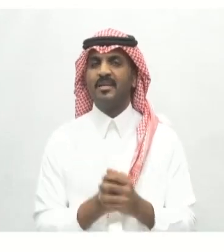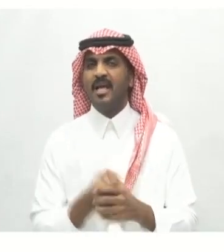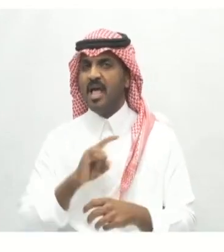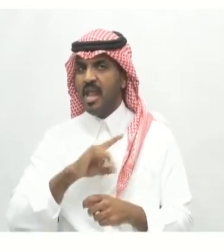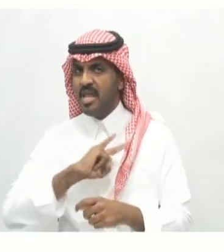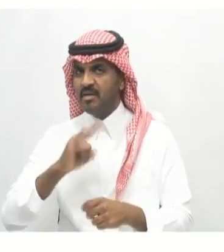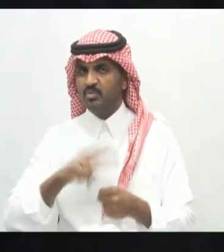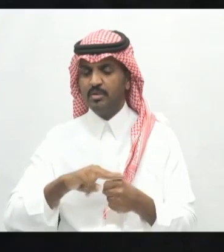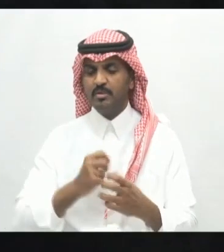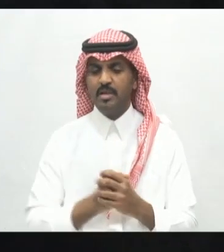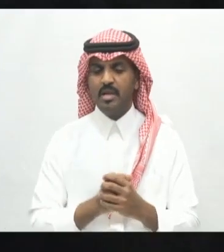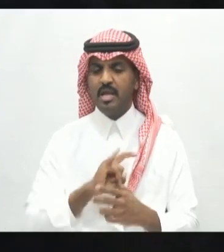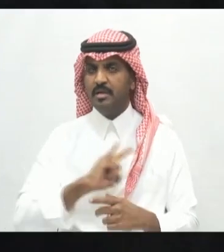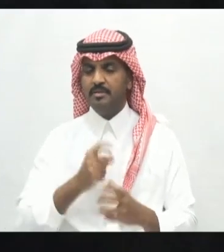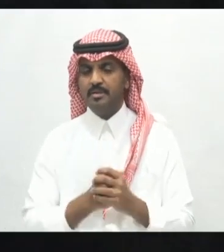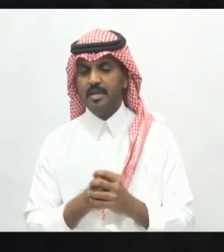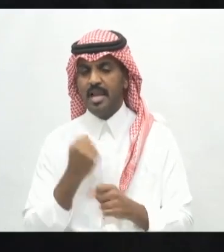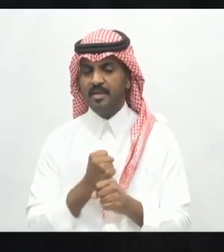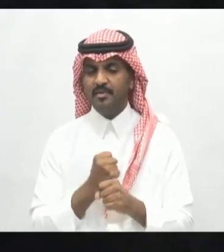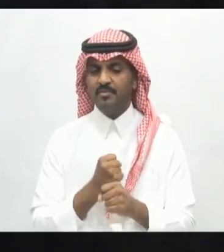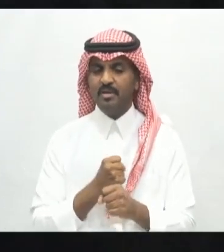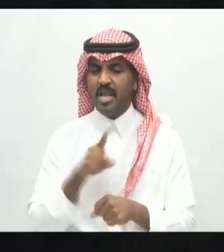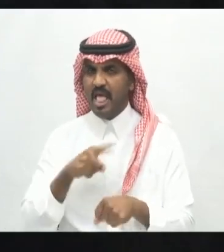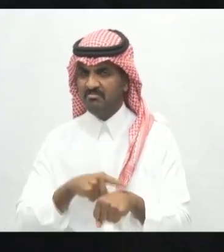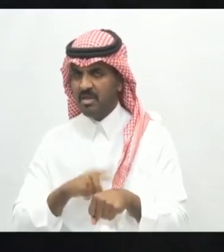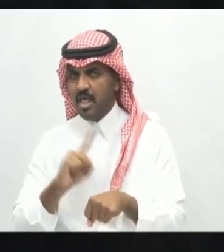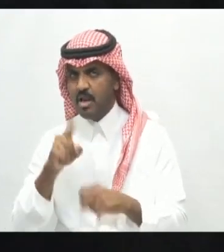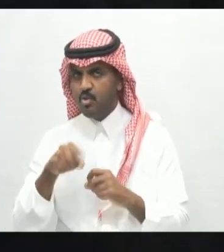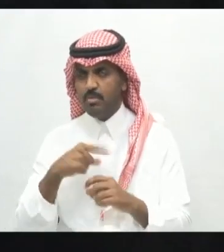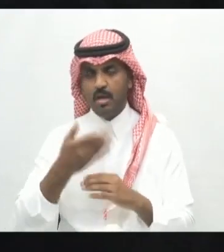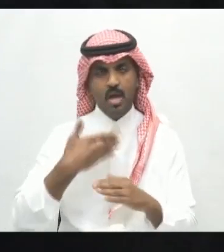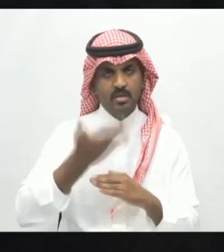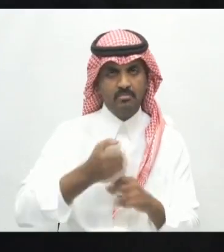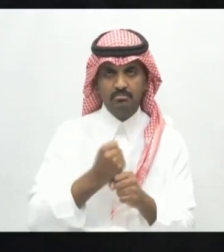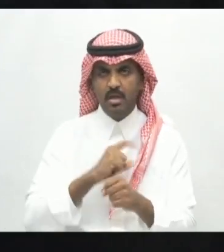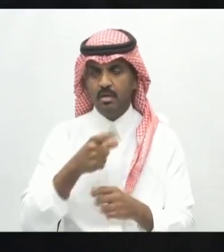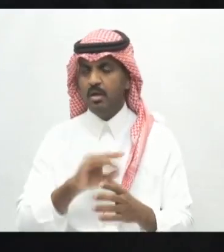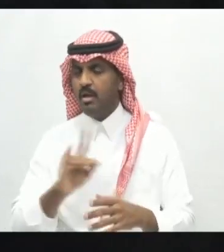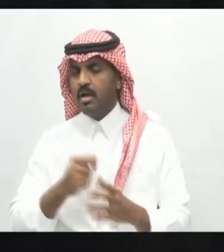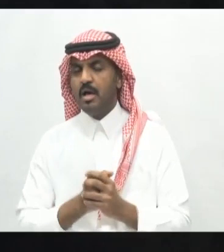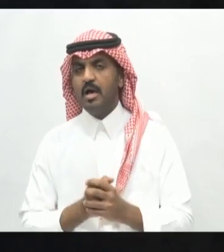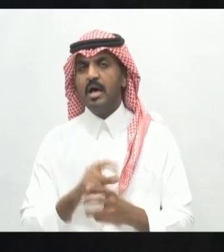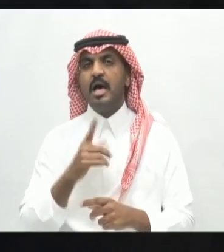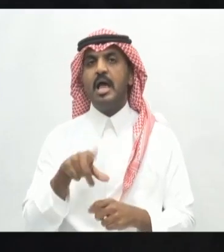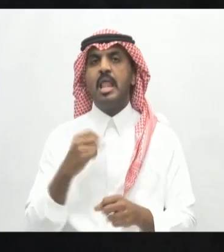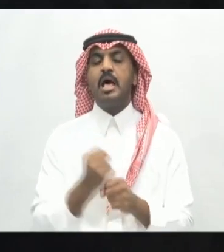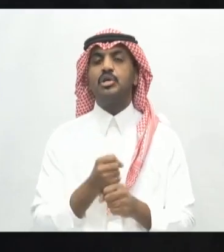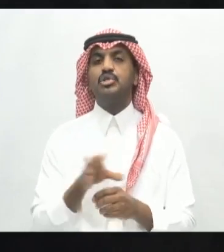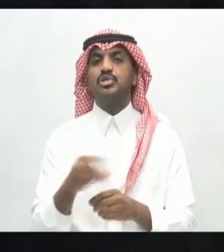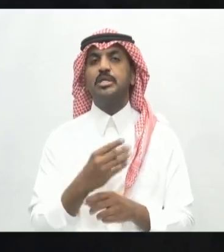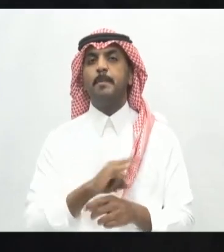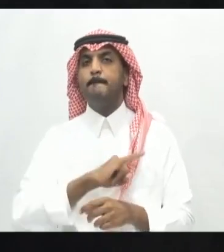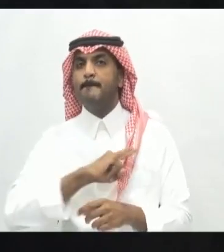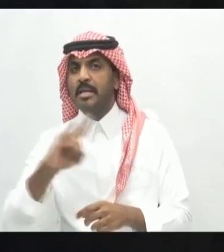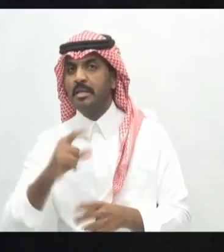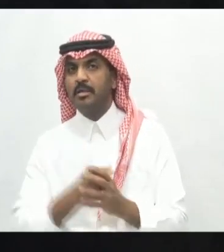متكرر لا يعني انك لا تفعل الساعه او اليوم وغدا تفعل بل ان النهي عن هذا المنهي